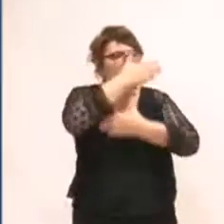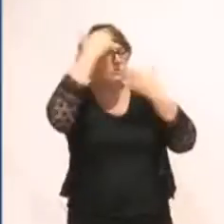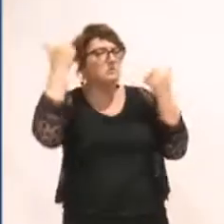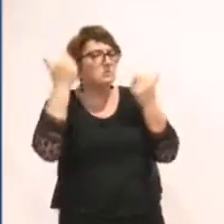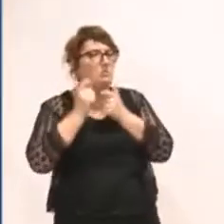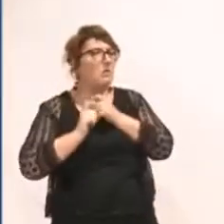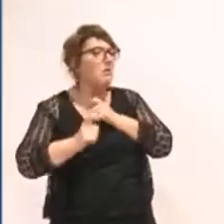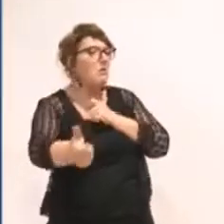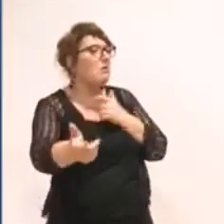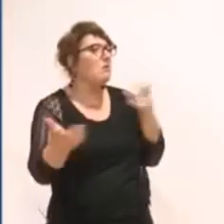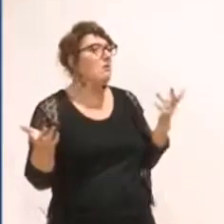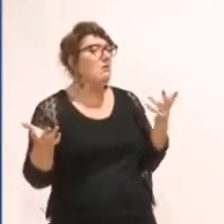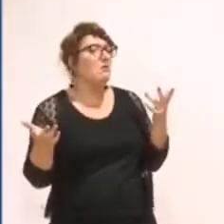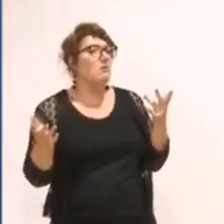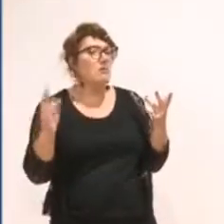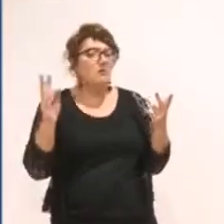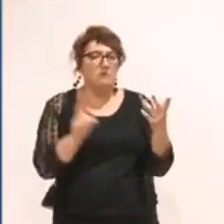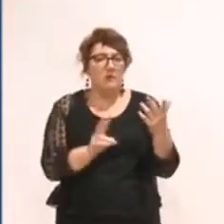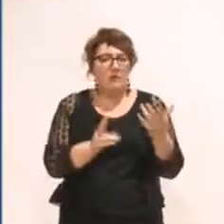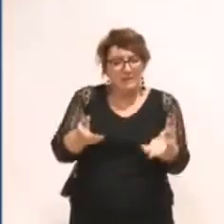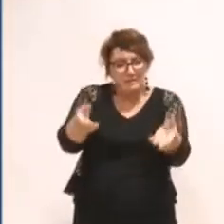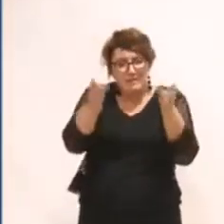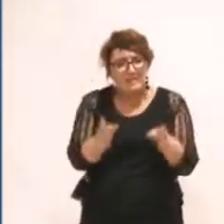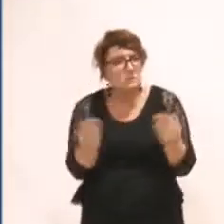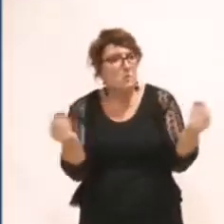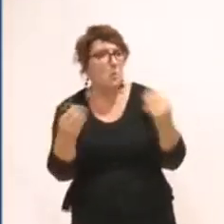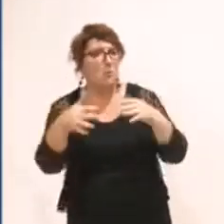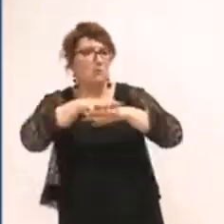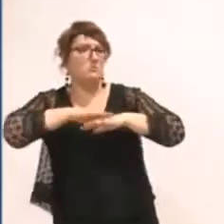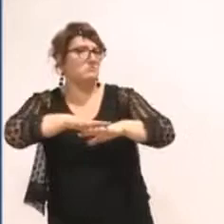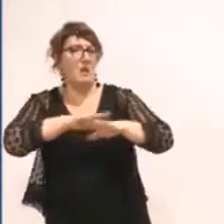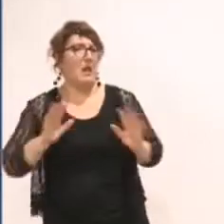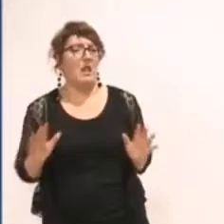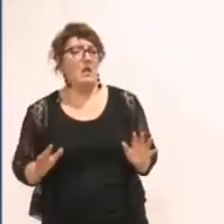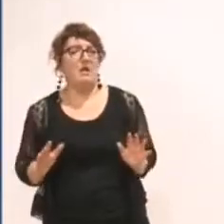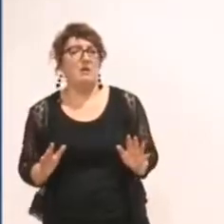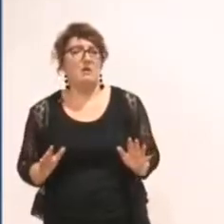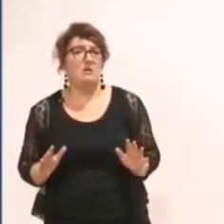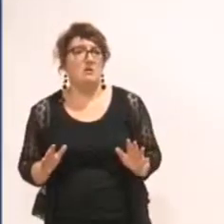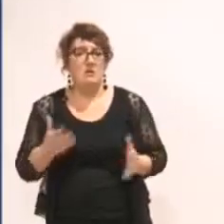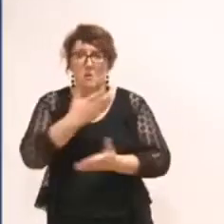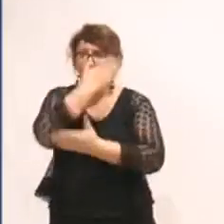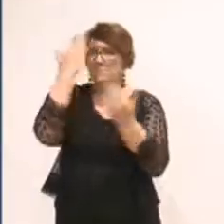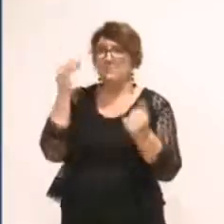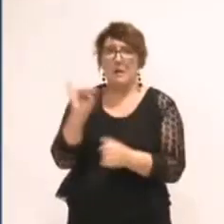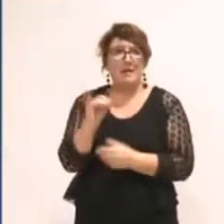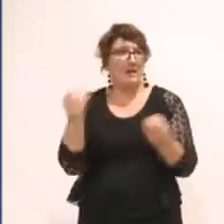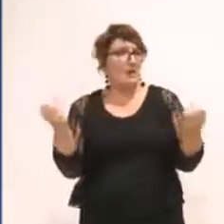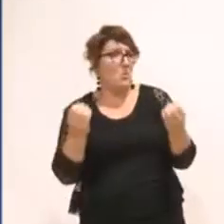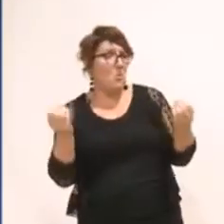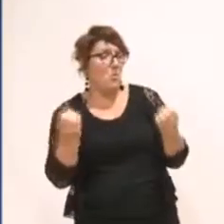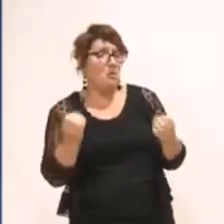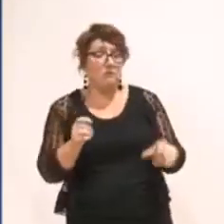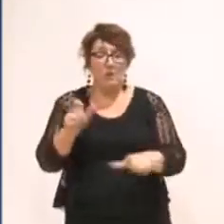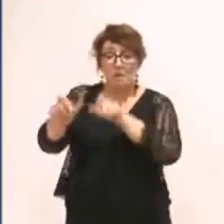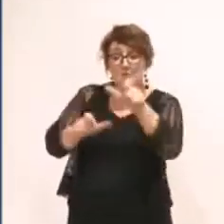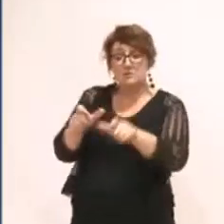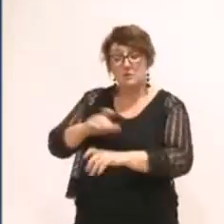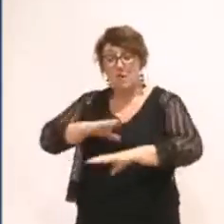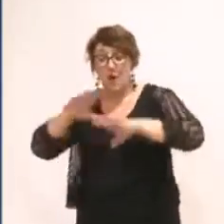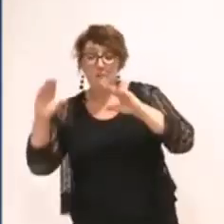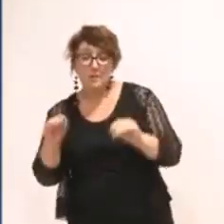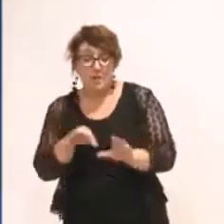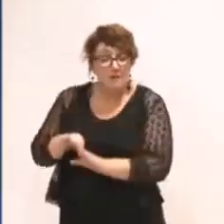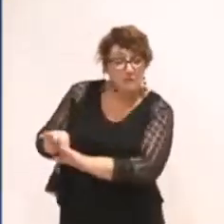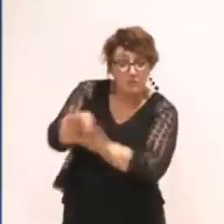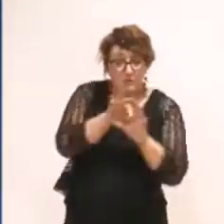absolument pas clair quelle est l'instance de décision qui va permettre aux habitants de poursuivre sur une